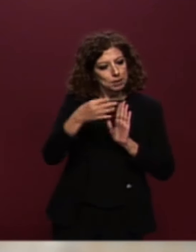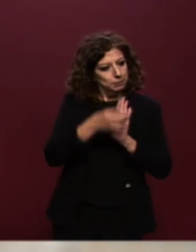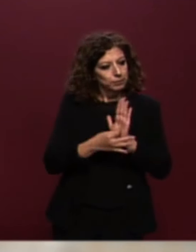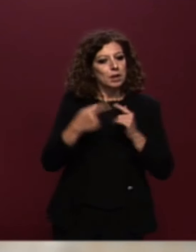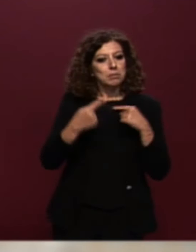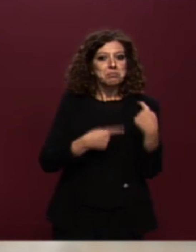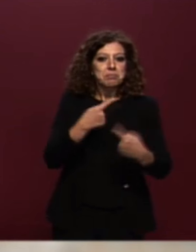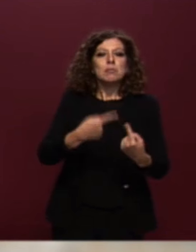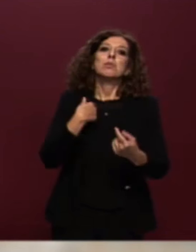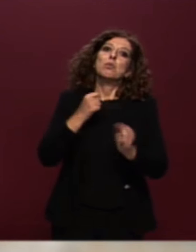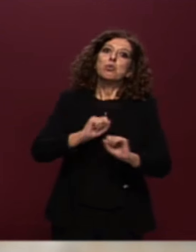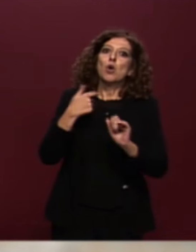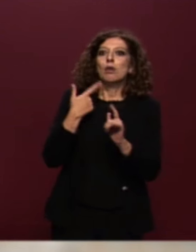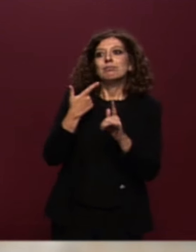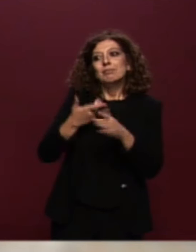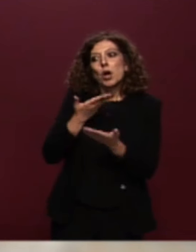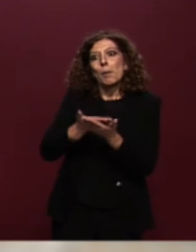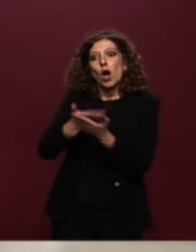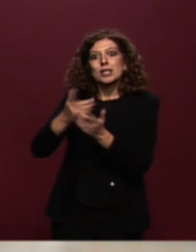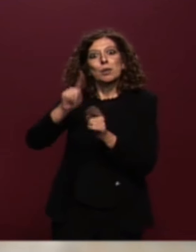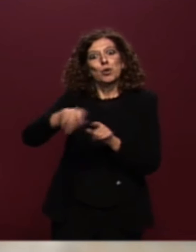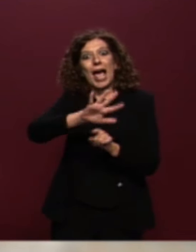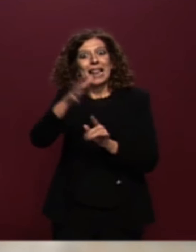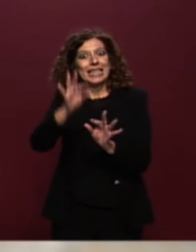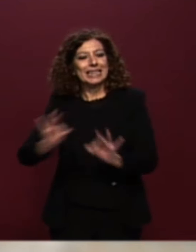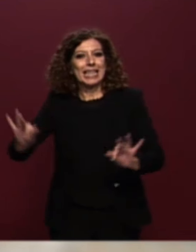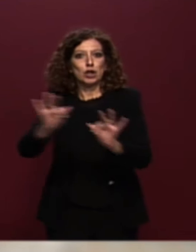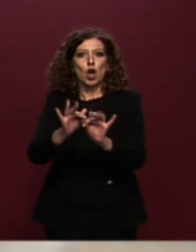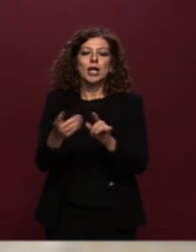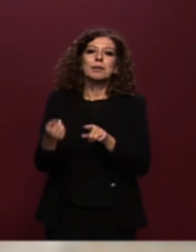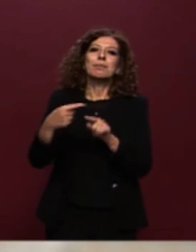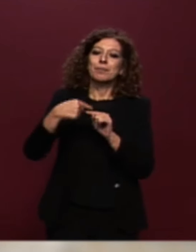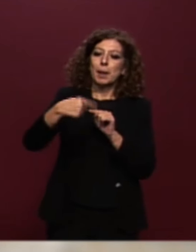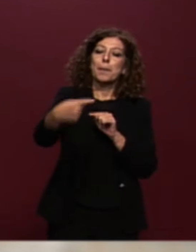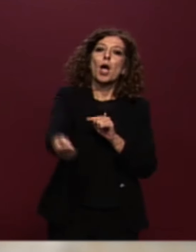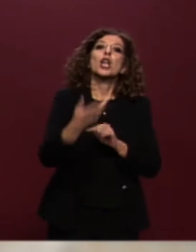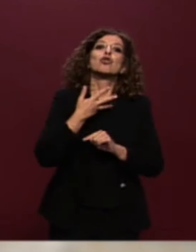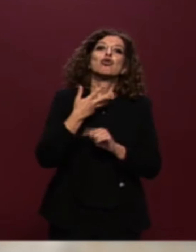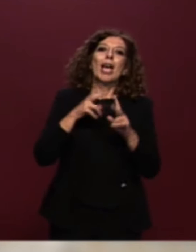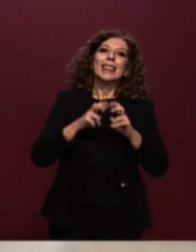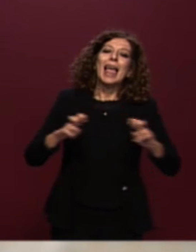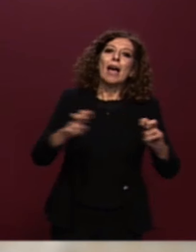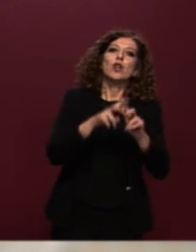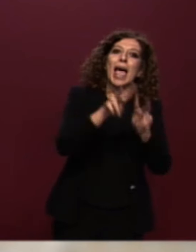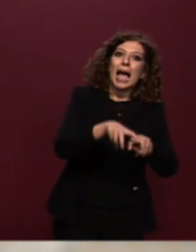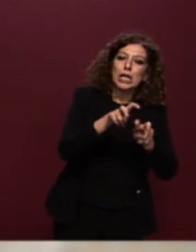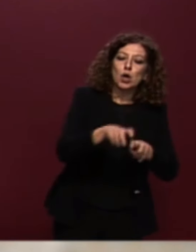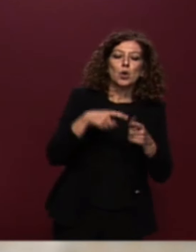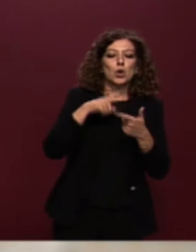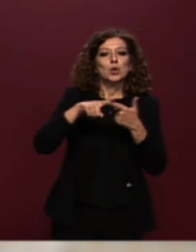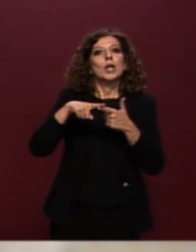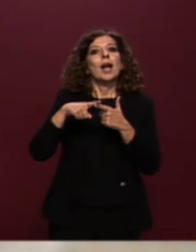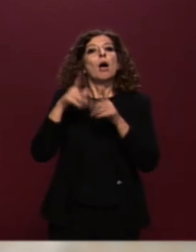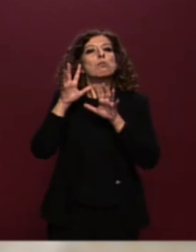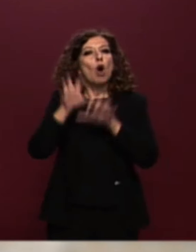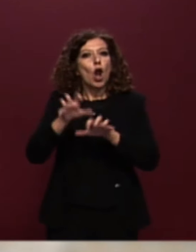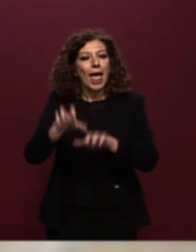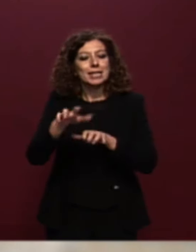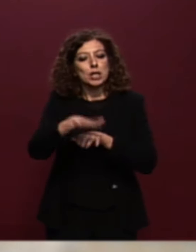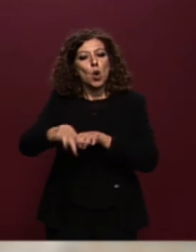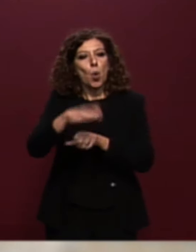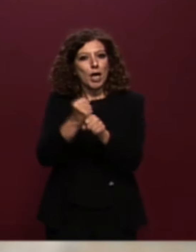anche altrove. E il giorno dopo, come è stato detto, ci saranno i tre tavoli di lavoro tematici, edilizia, agricoltura, cultura, molestie, violenze, aggressioni nei